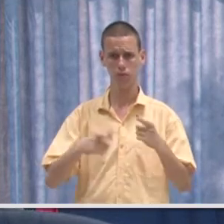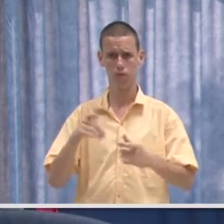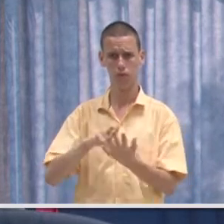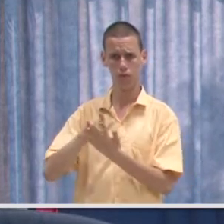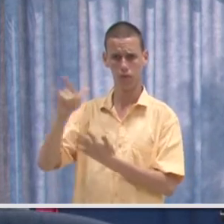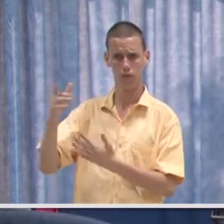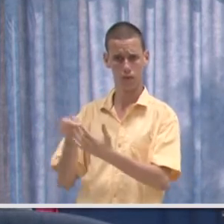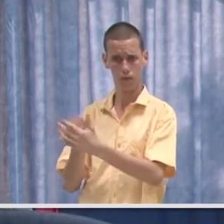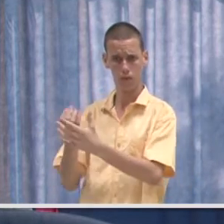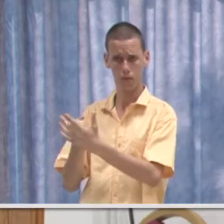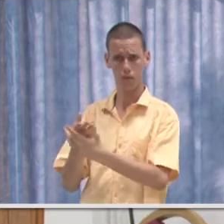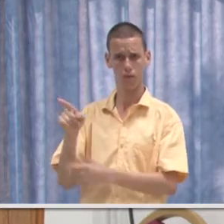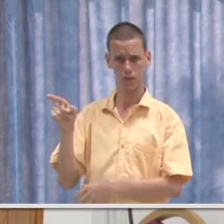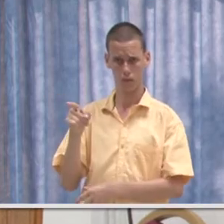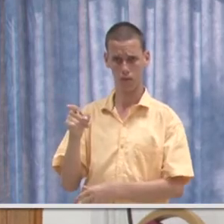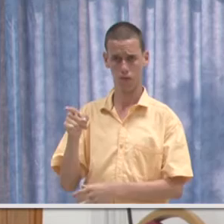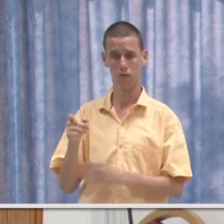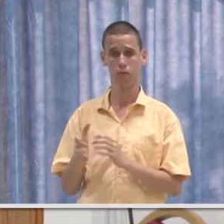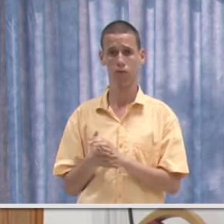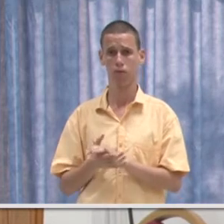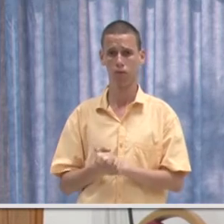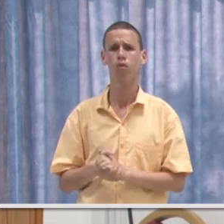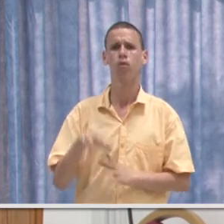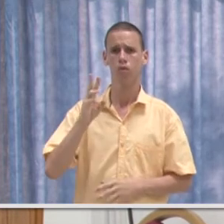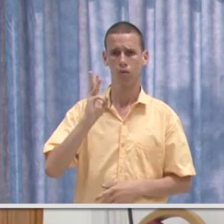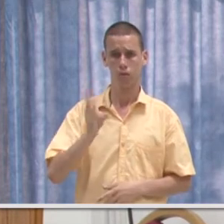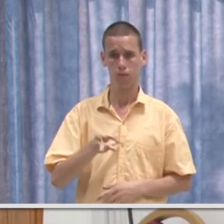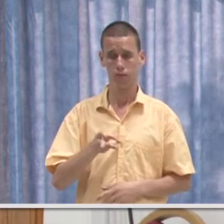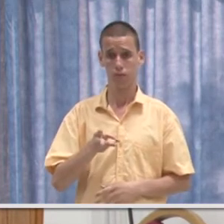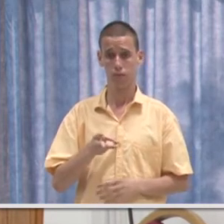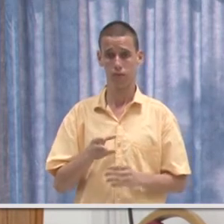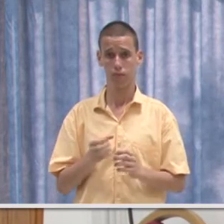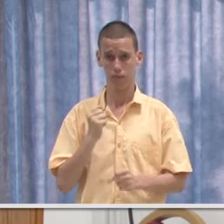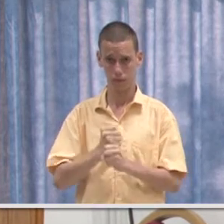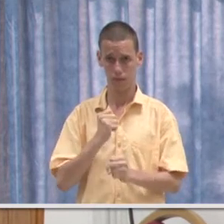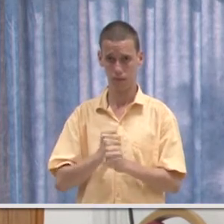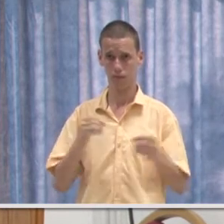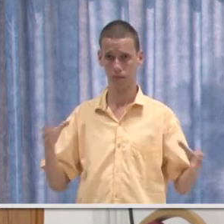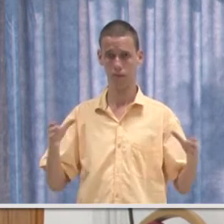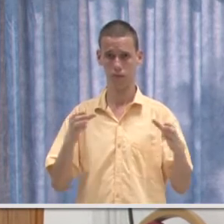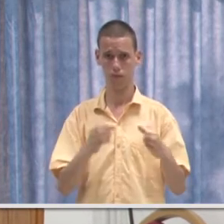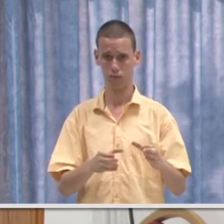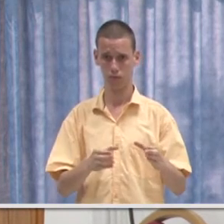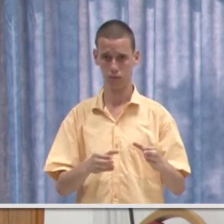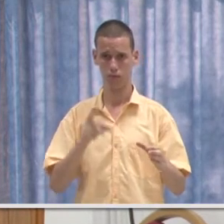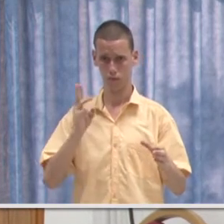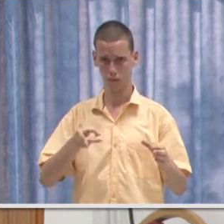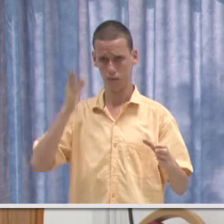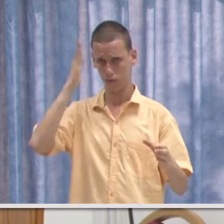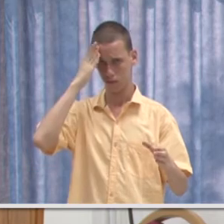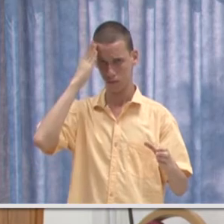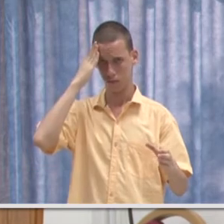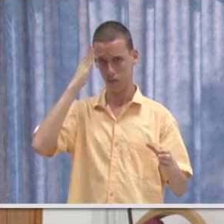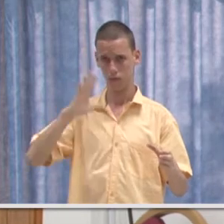les connaît? Oui, nous informe et nous peut avoir une collaboration. Donc nous connaît qui ça va du monde peut venir. Nous connaît